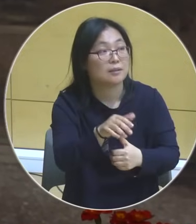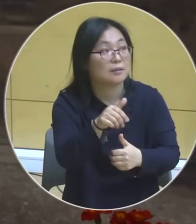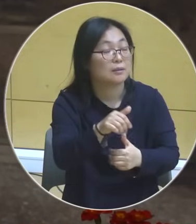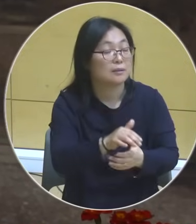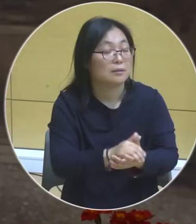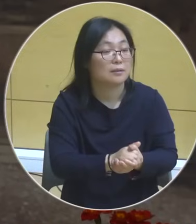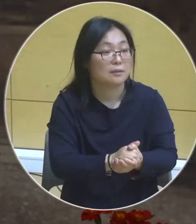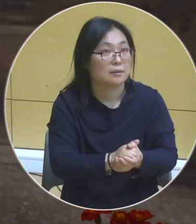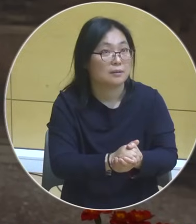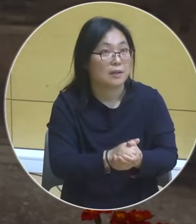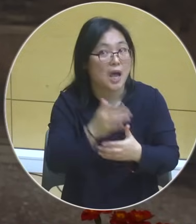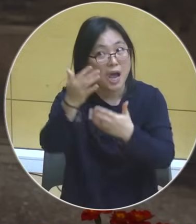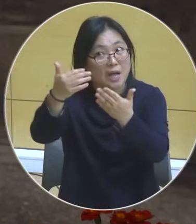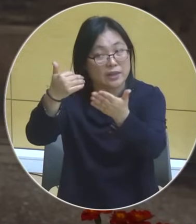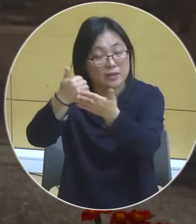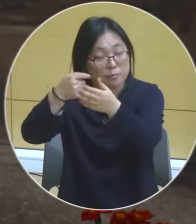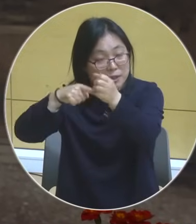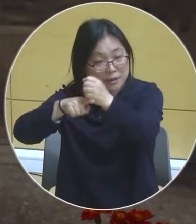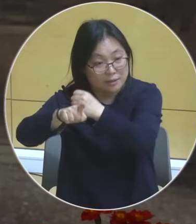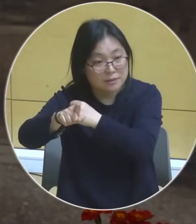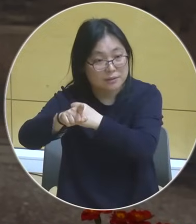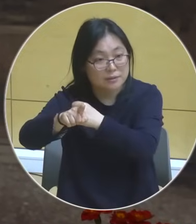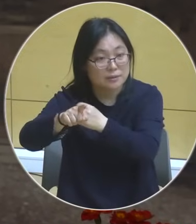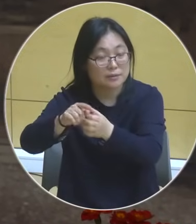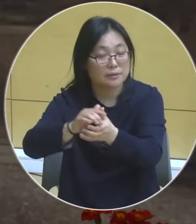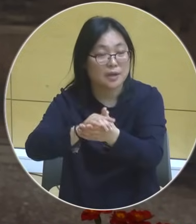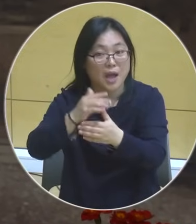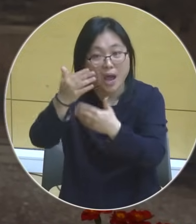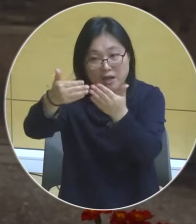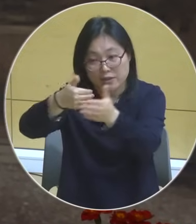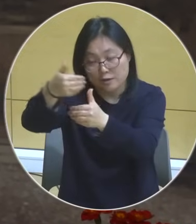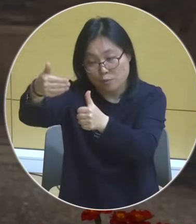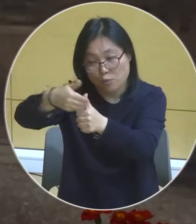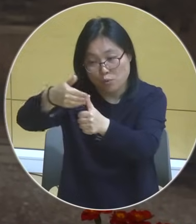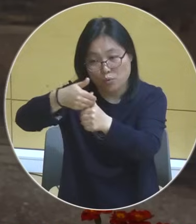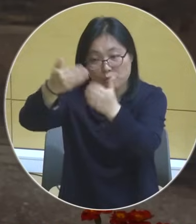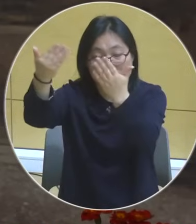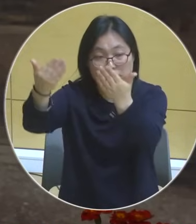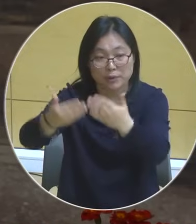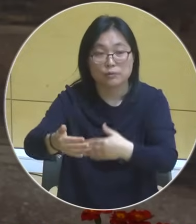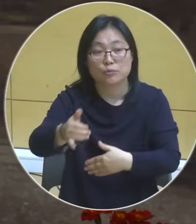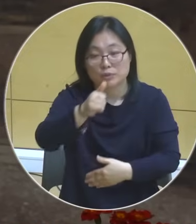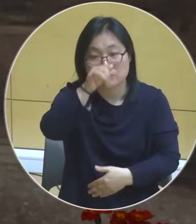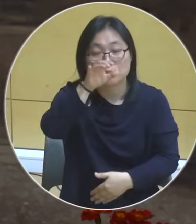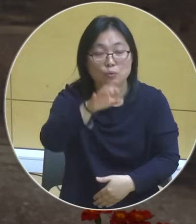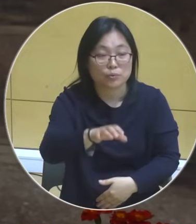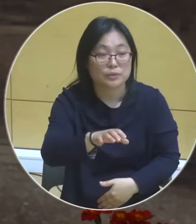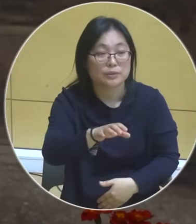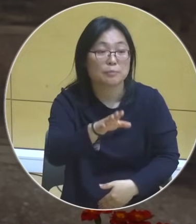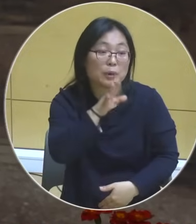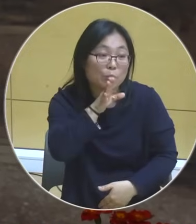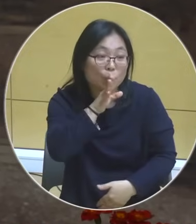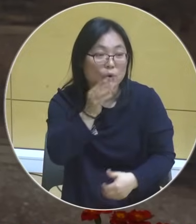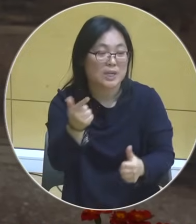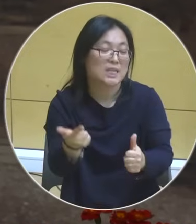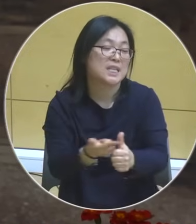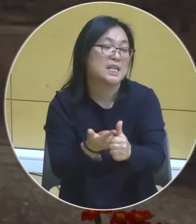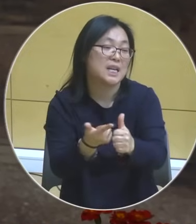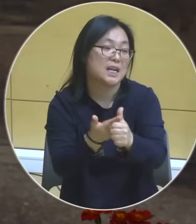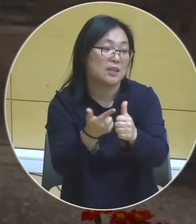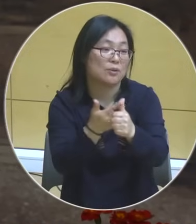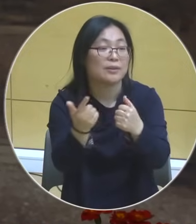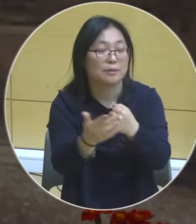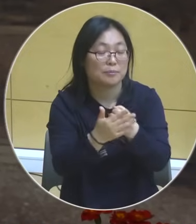백성들에게 하나님의 뜻을, 하나님의 공급함을 받을 수 있는 그런 곳이 있는 곳이 길갈이었기